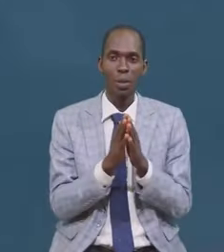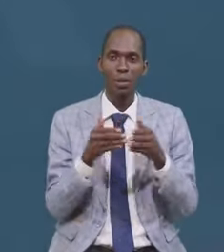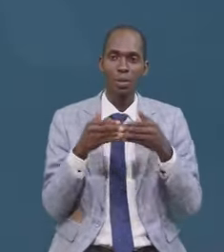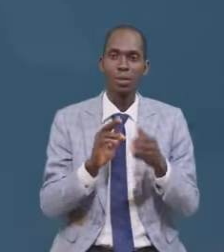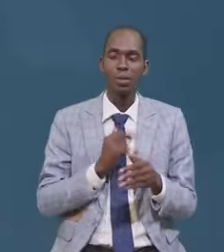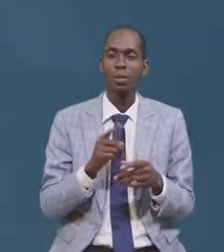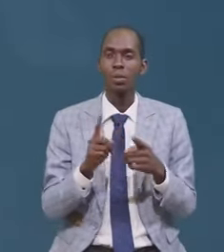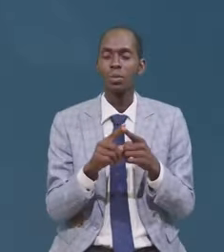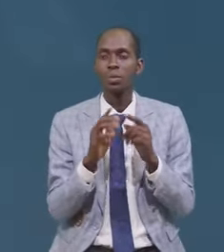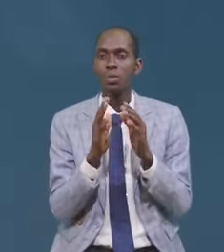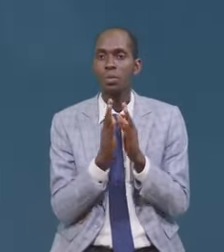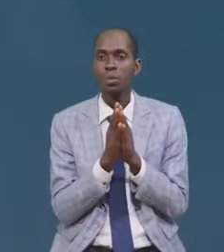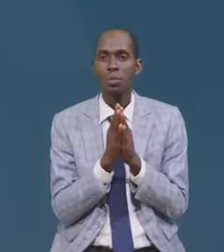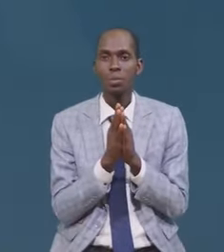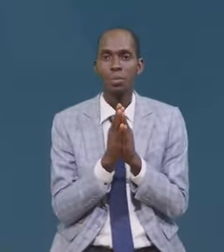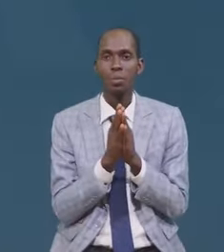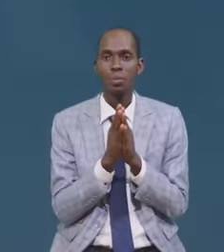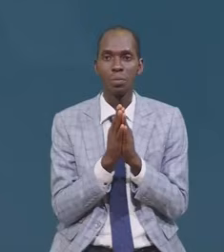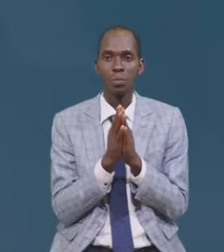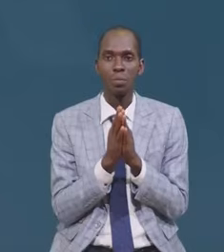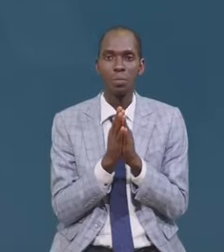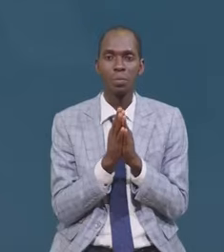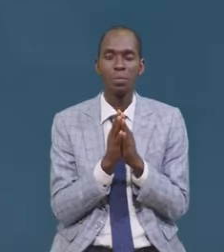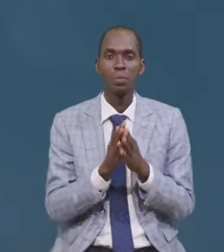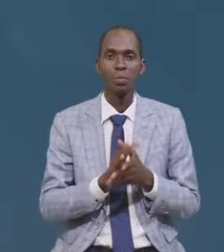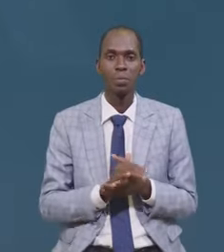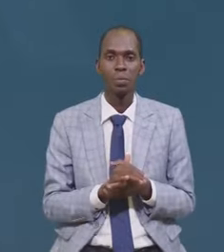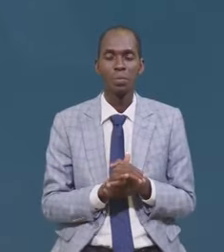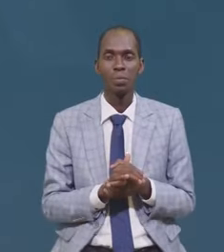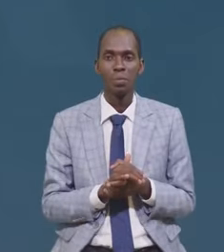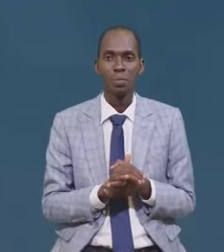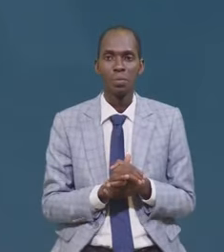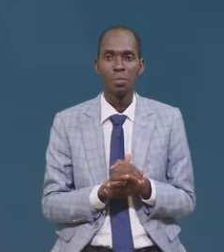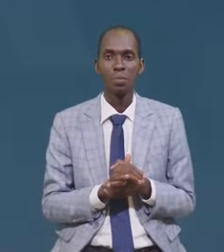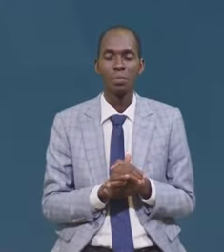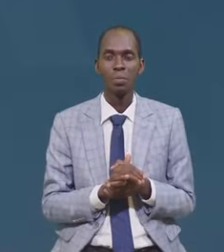physical bodies. ఈ సమయములో ప్రార్థన స్వీకరించడానికి సంసిద్ధంగా ఉందాం.